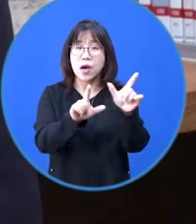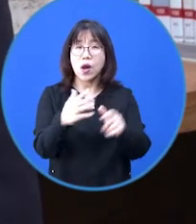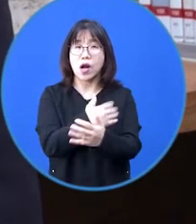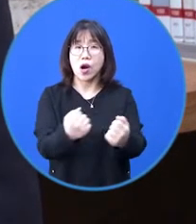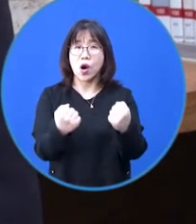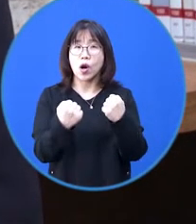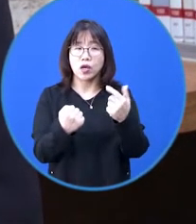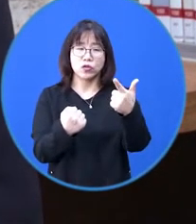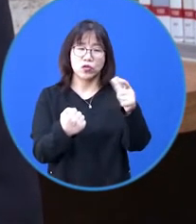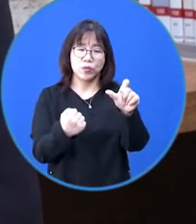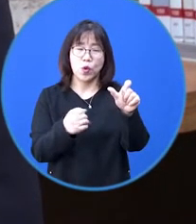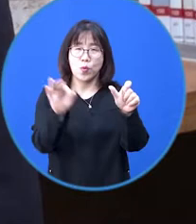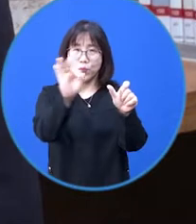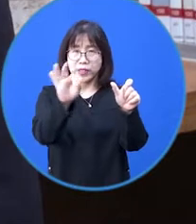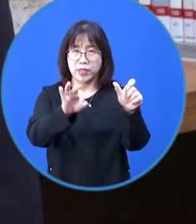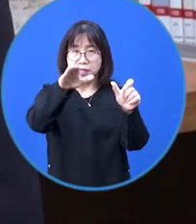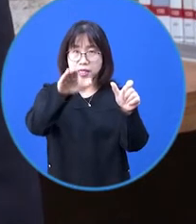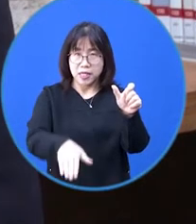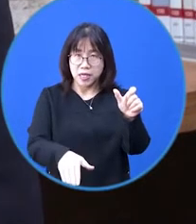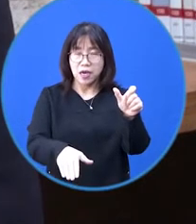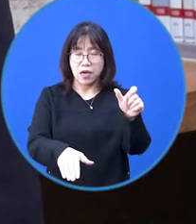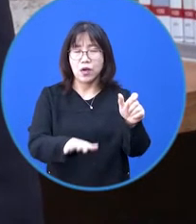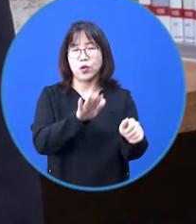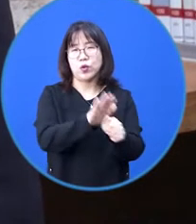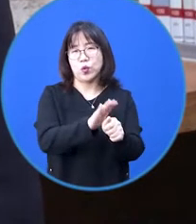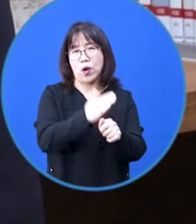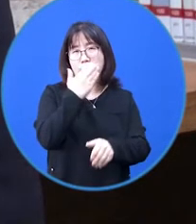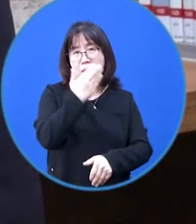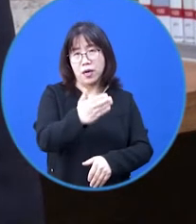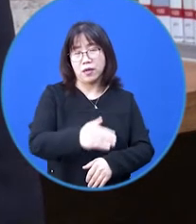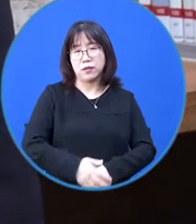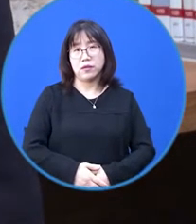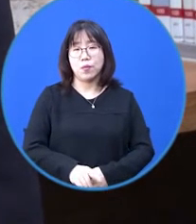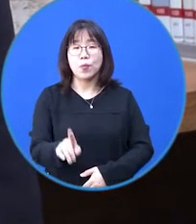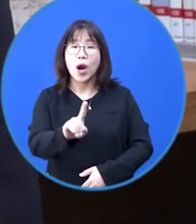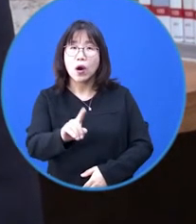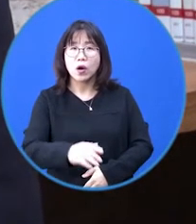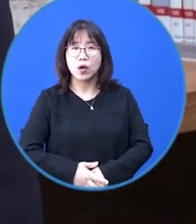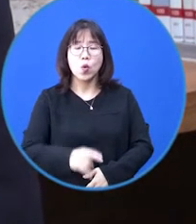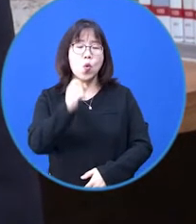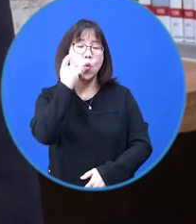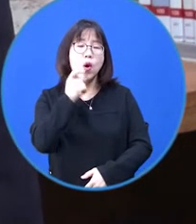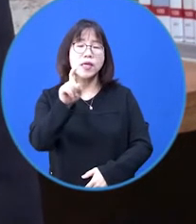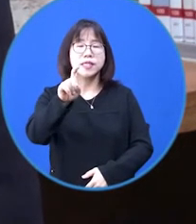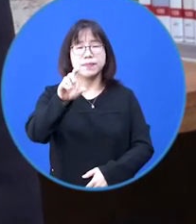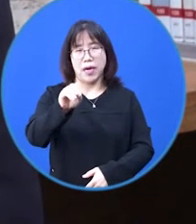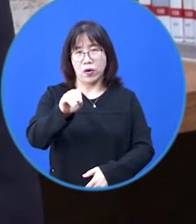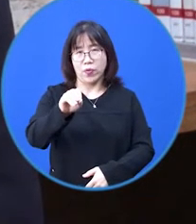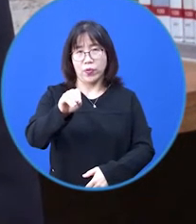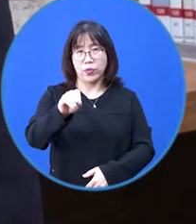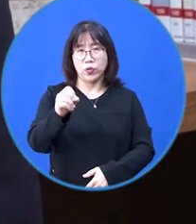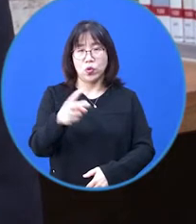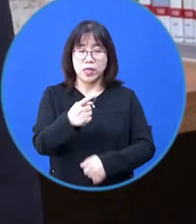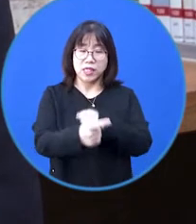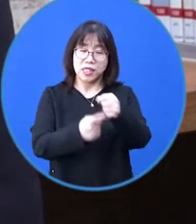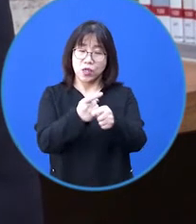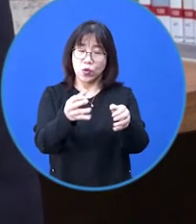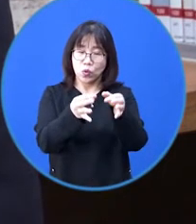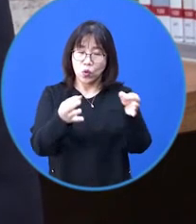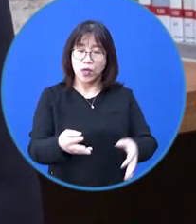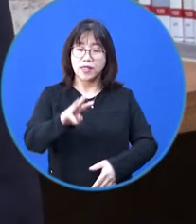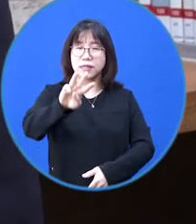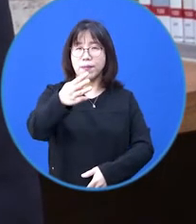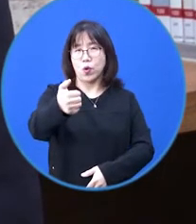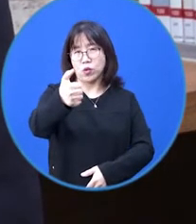생활지원과 건강지원은 중위소득 65% 이하 가구입니다. 지원 내용은 월 10만 원 이내 또는